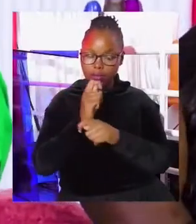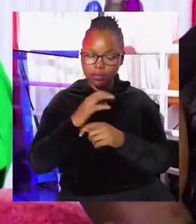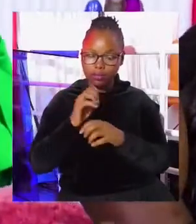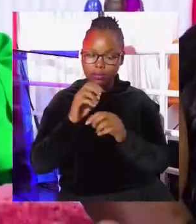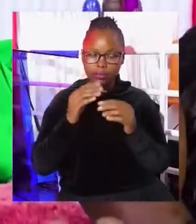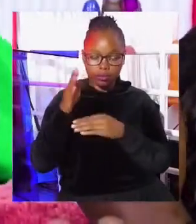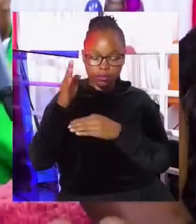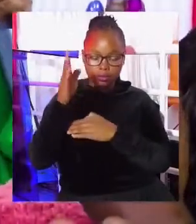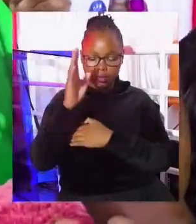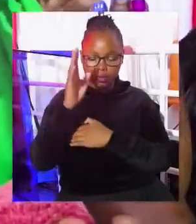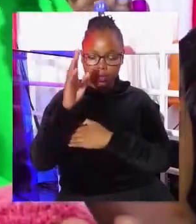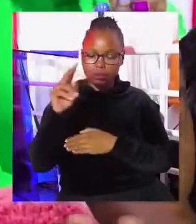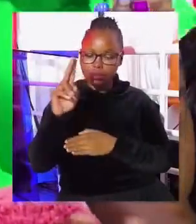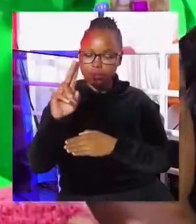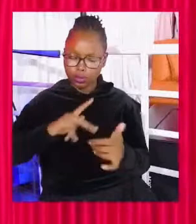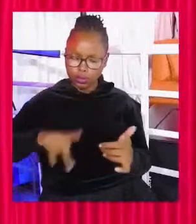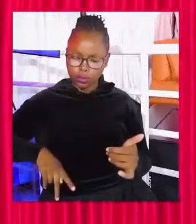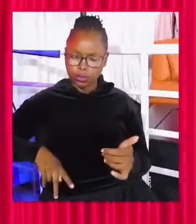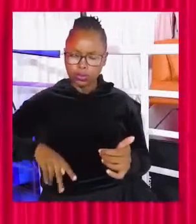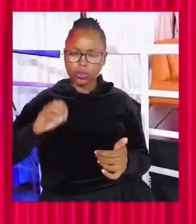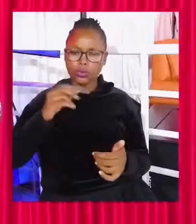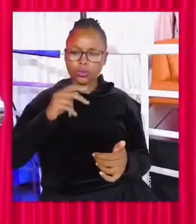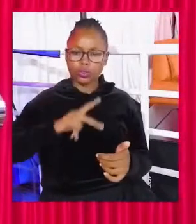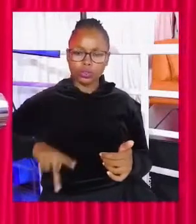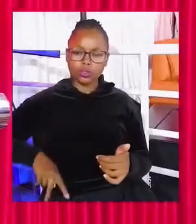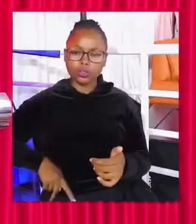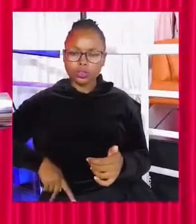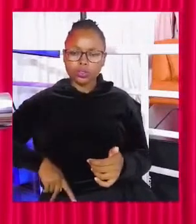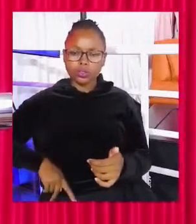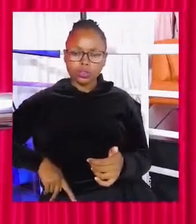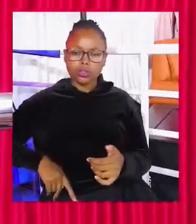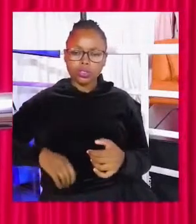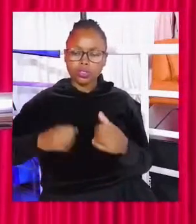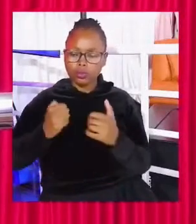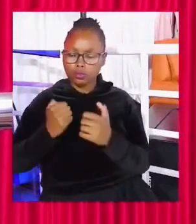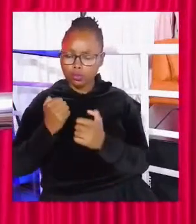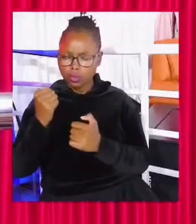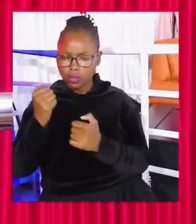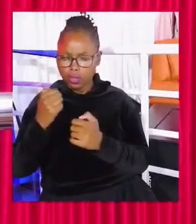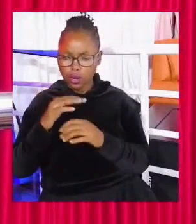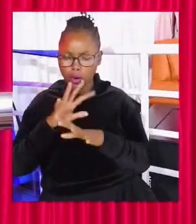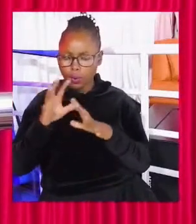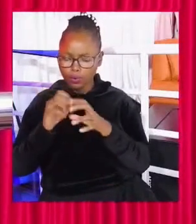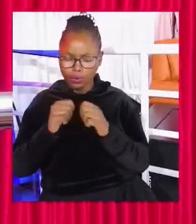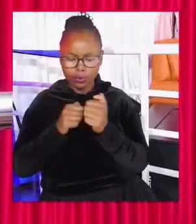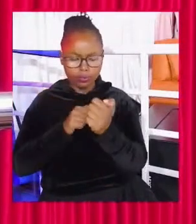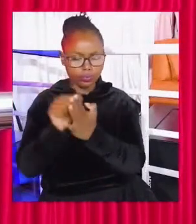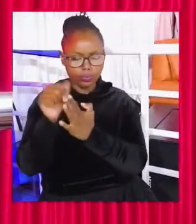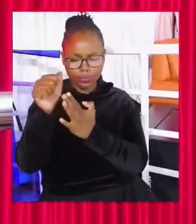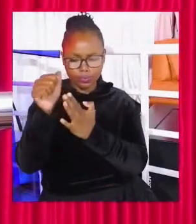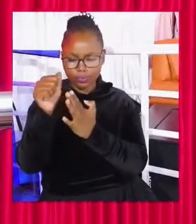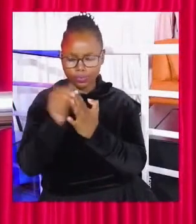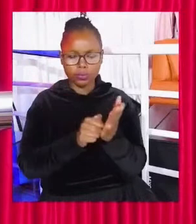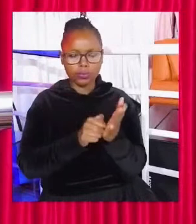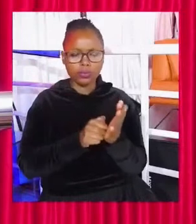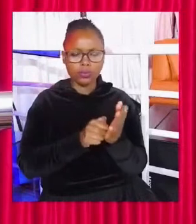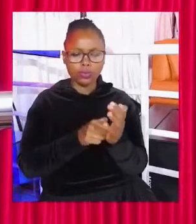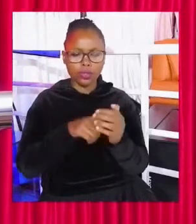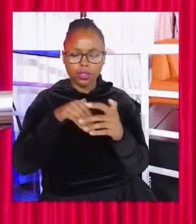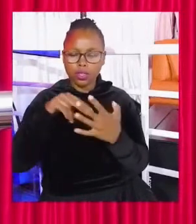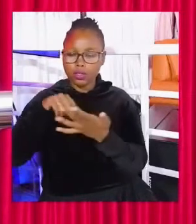kuharagania mifango yothe ya daimono Tuokerera magongona maduma ishindwe katika Maria maroga